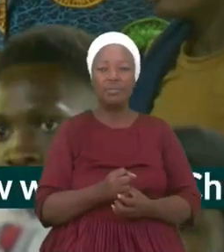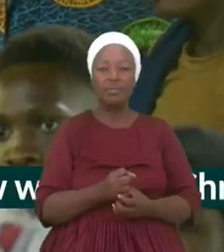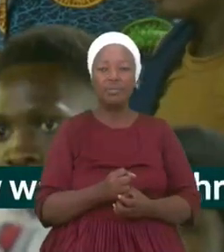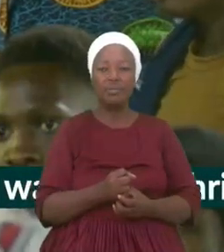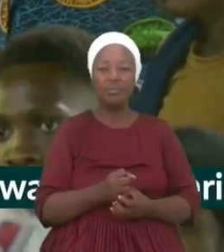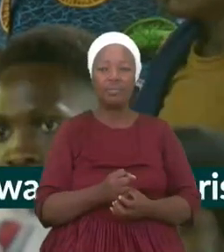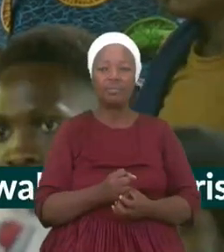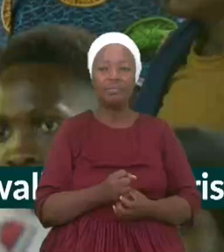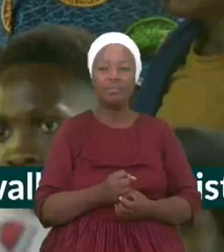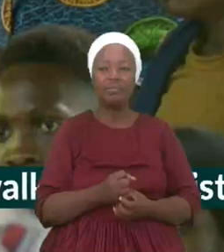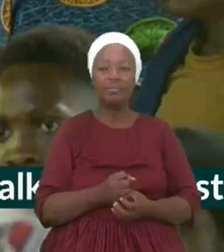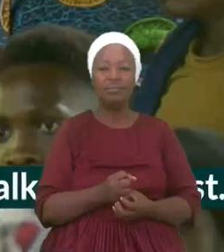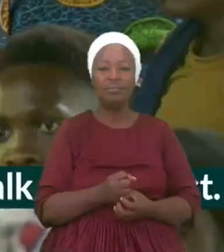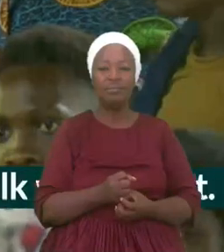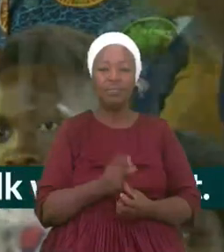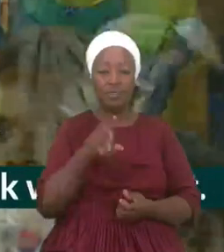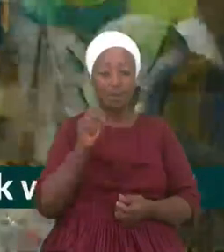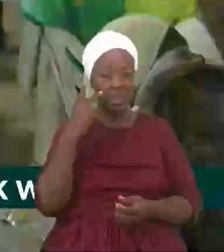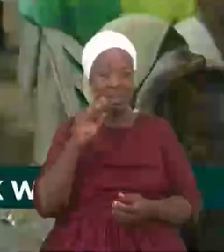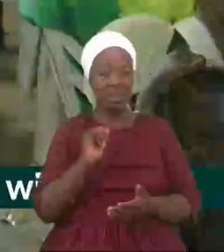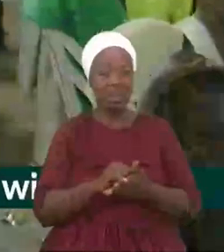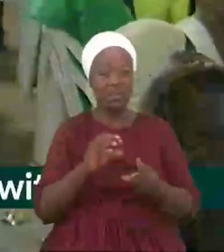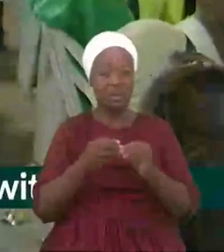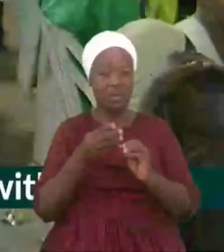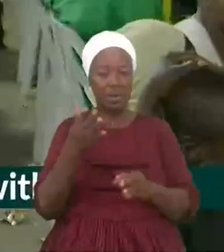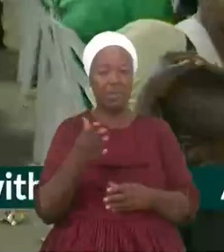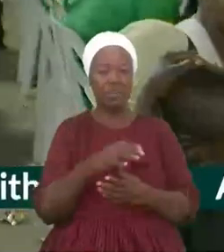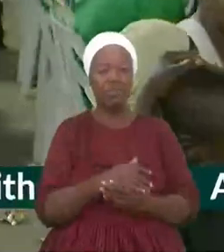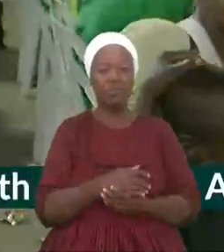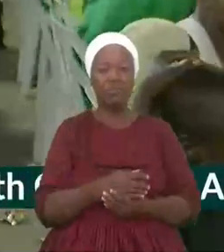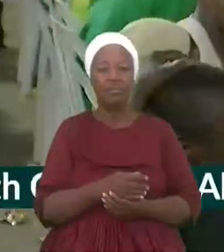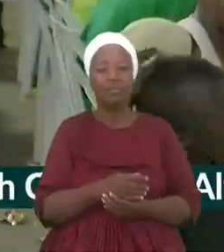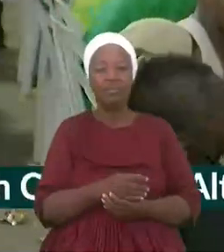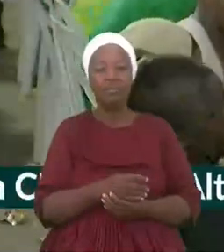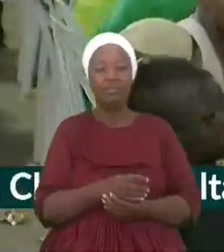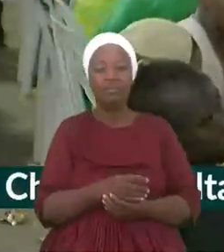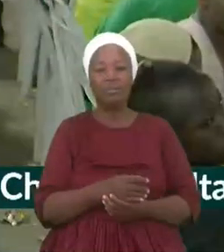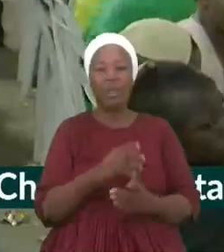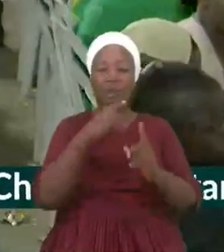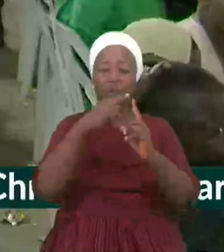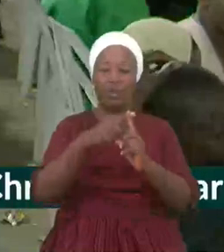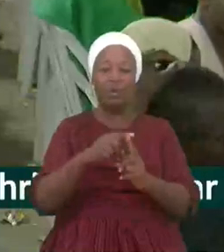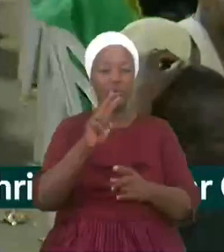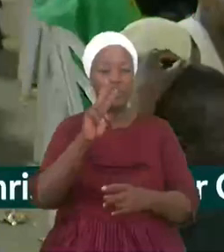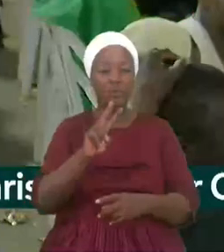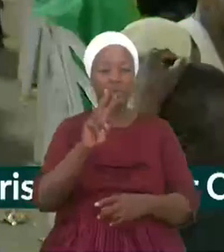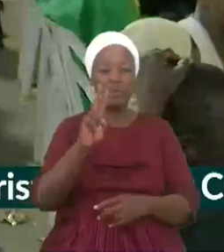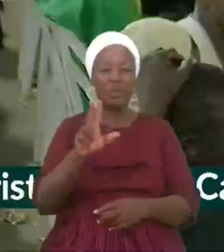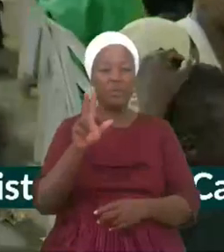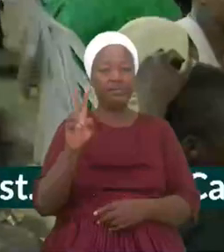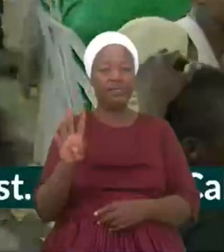par un SMS aux par un message WhatsApp le numéro